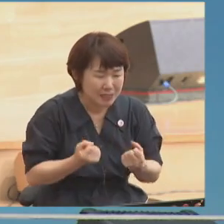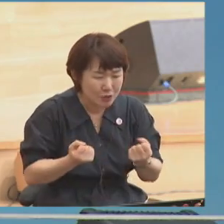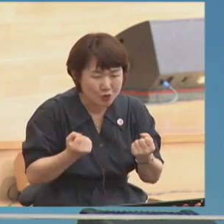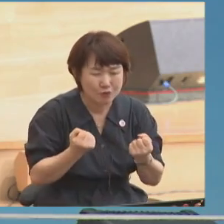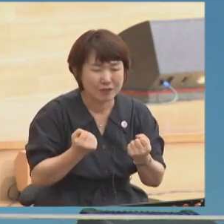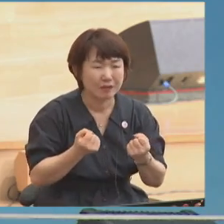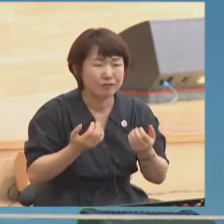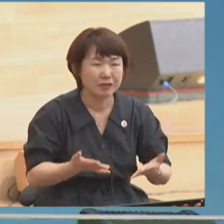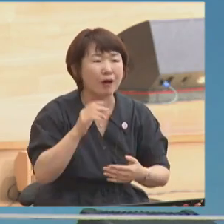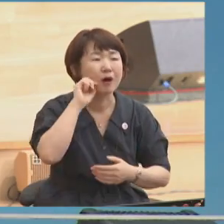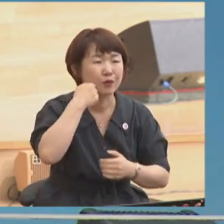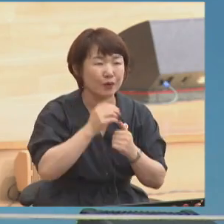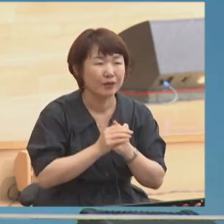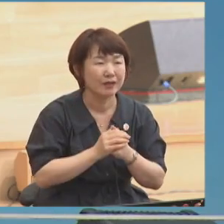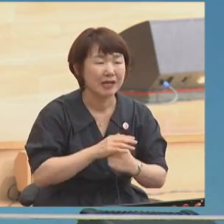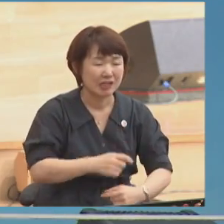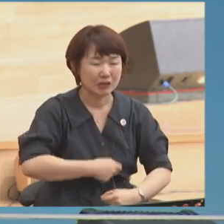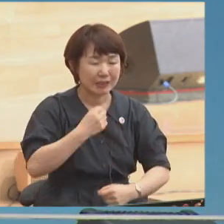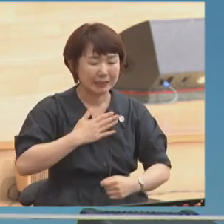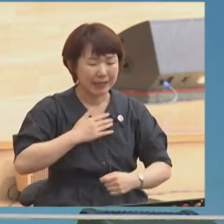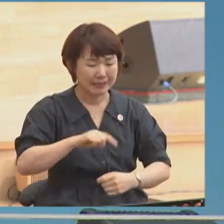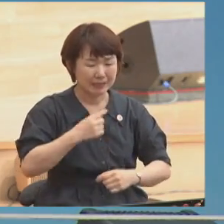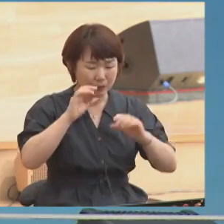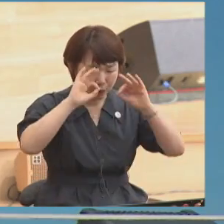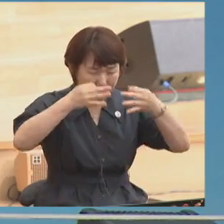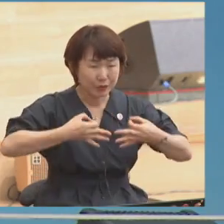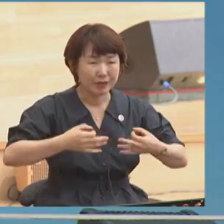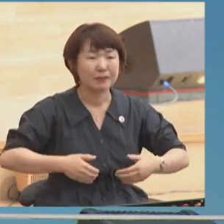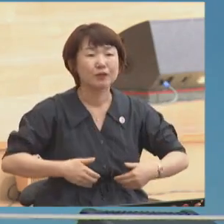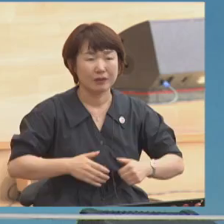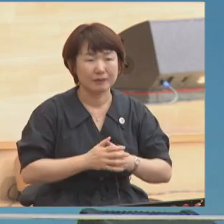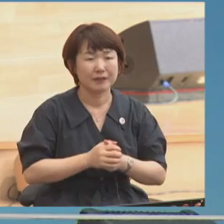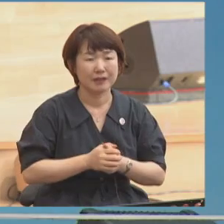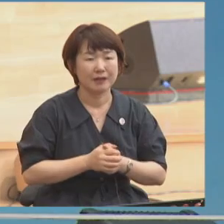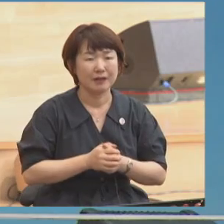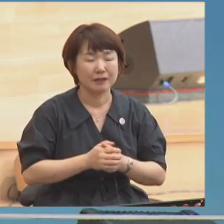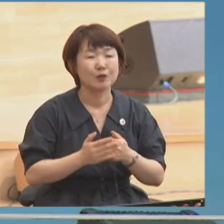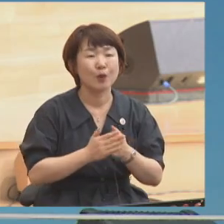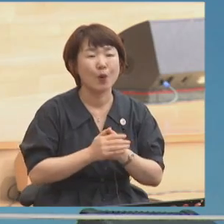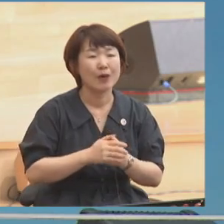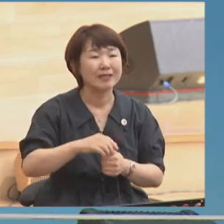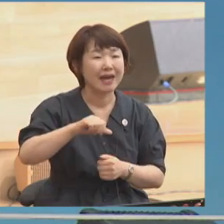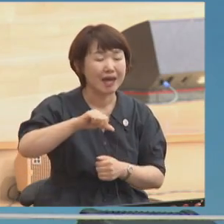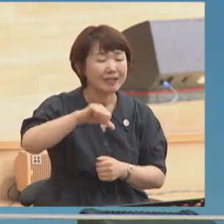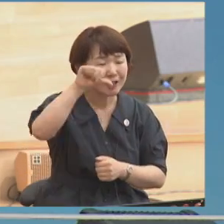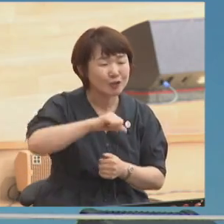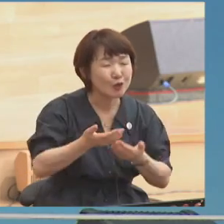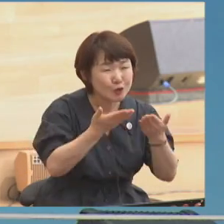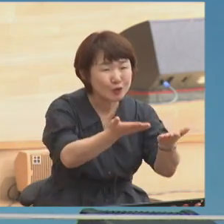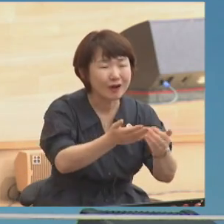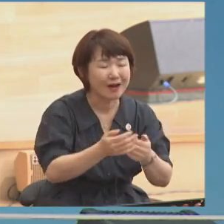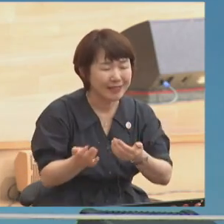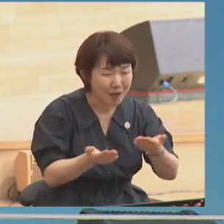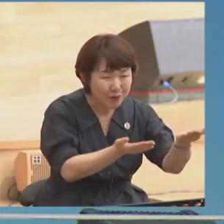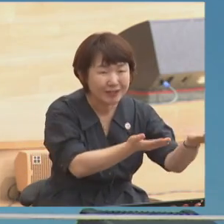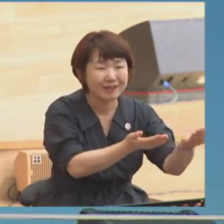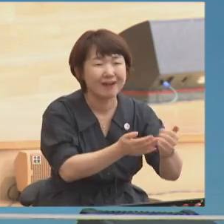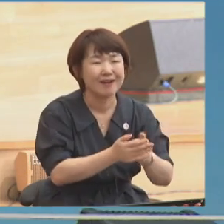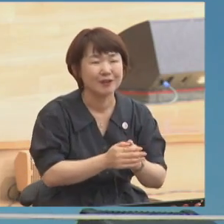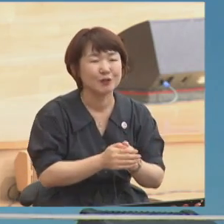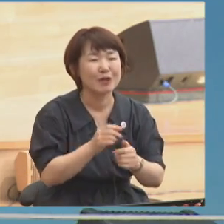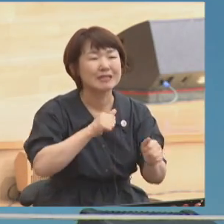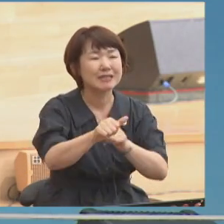없어요. 정직하게 자기 자신을 돌아봐야 돼요. 그리고 져주는 것도 승리의 또